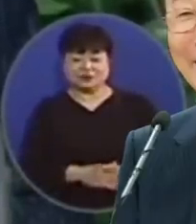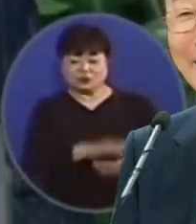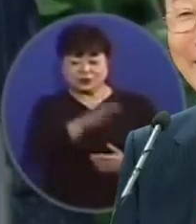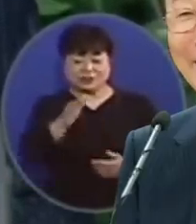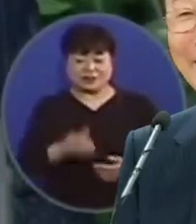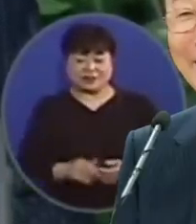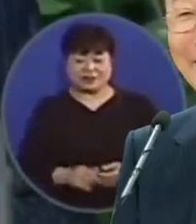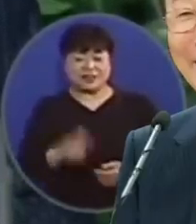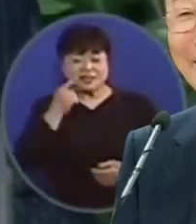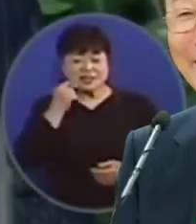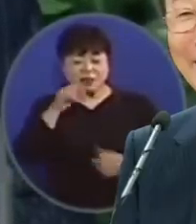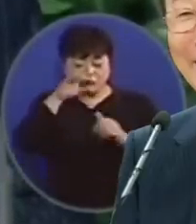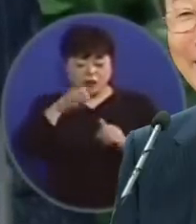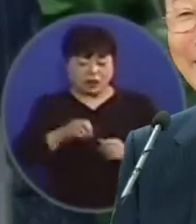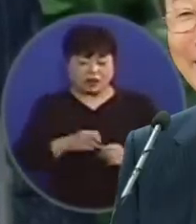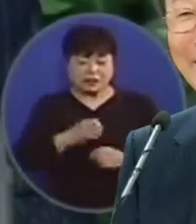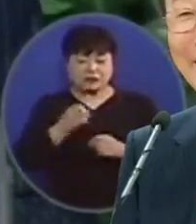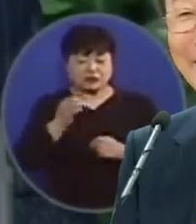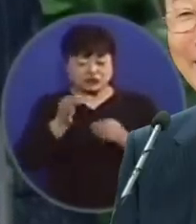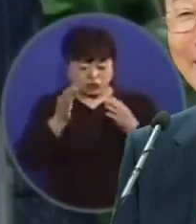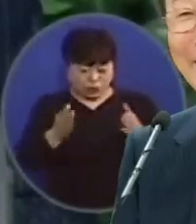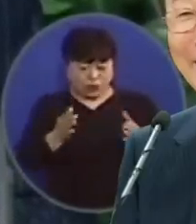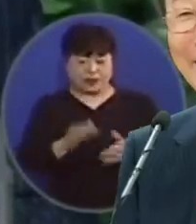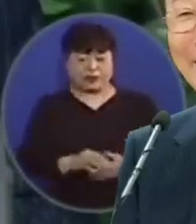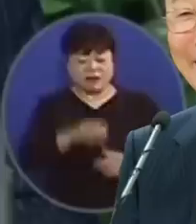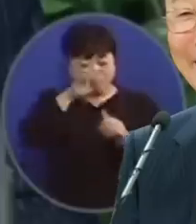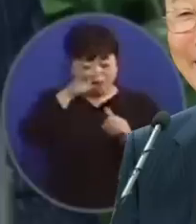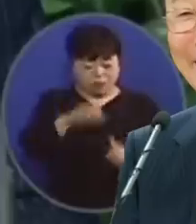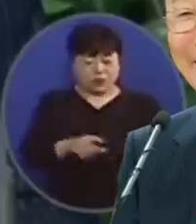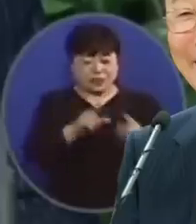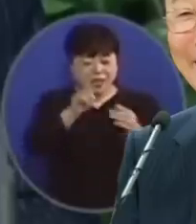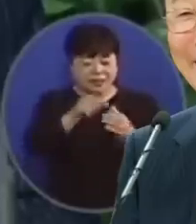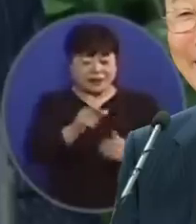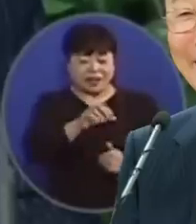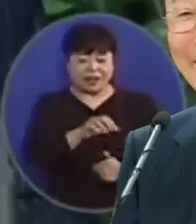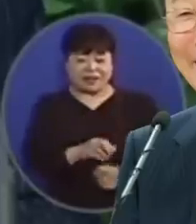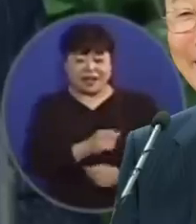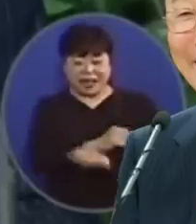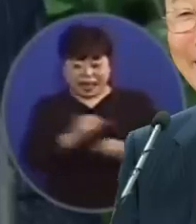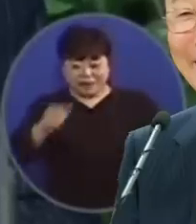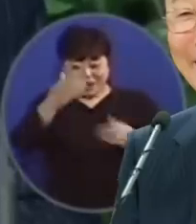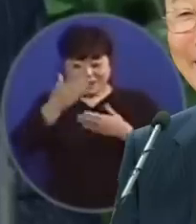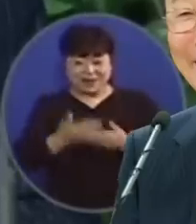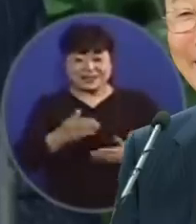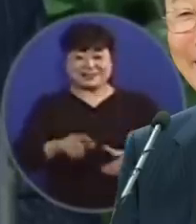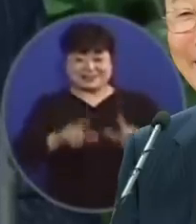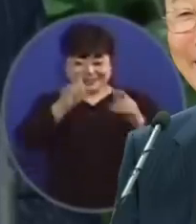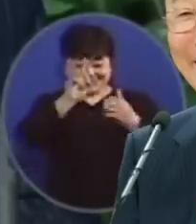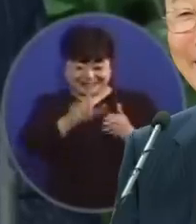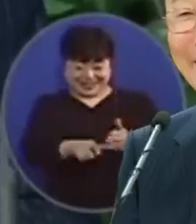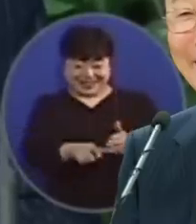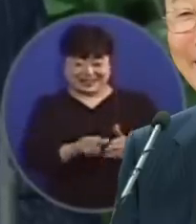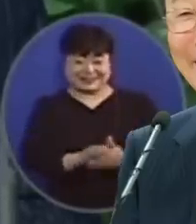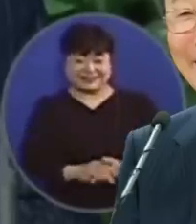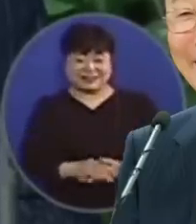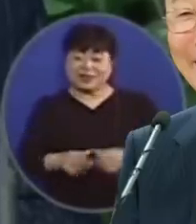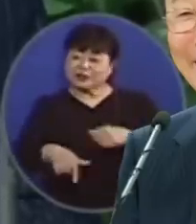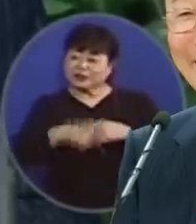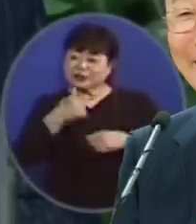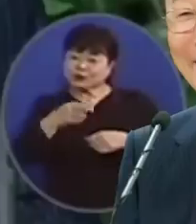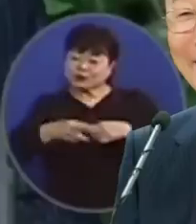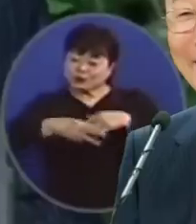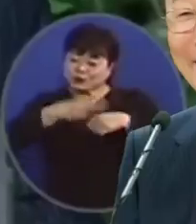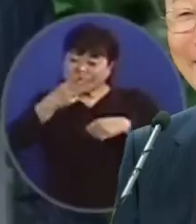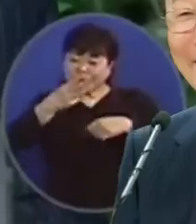우리가 일정 36년에 프로 생활을 하다가 해방되었을 때, 그때 내가 초등학교